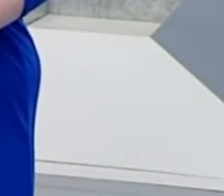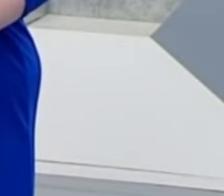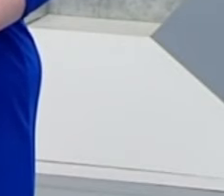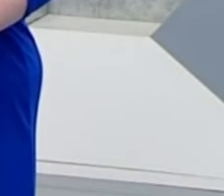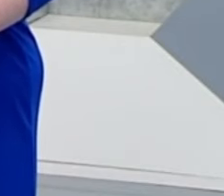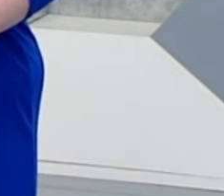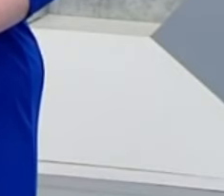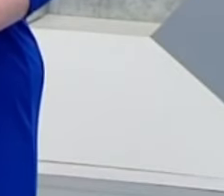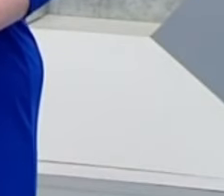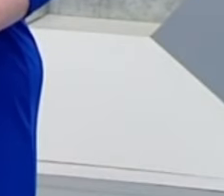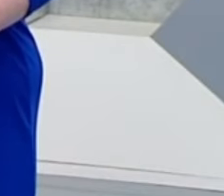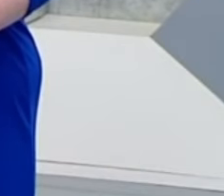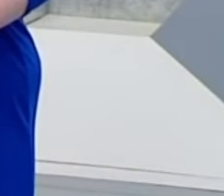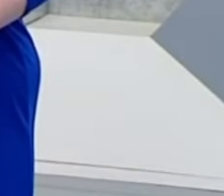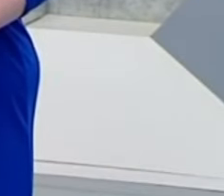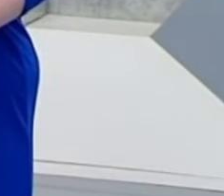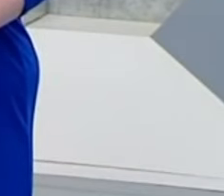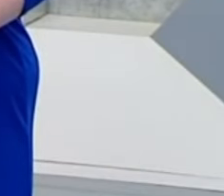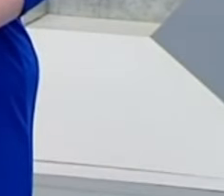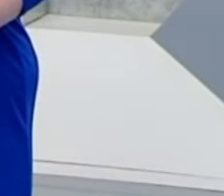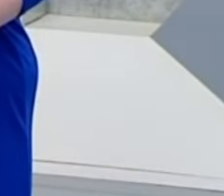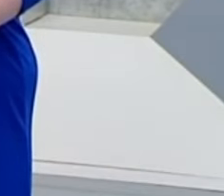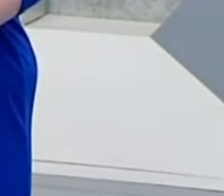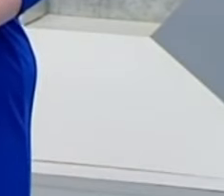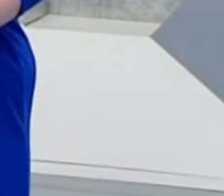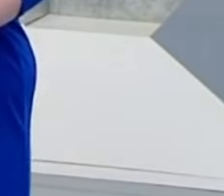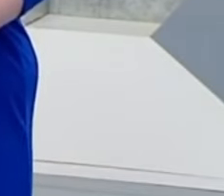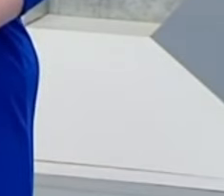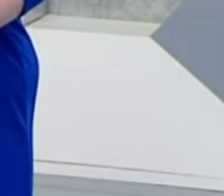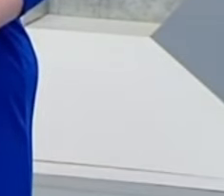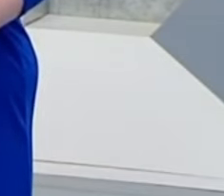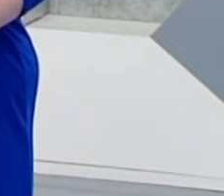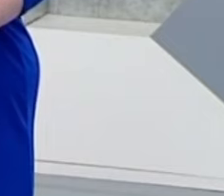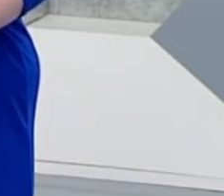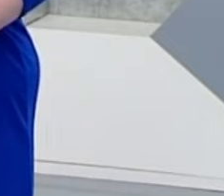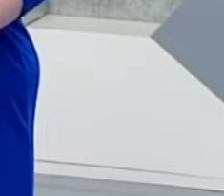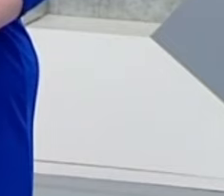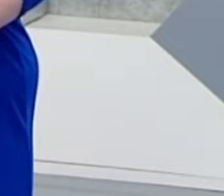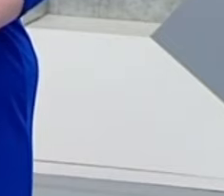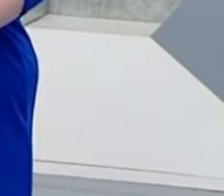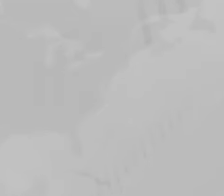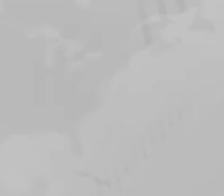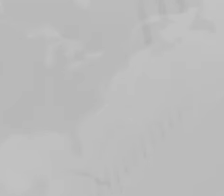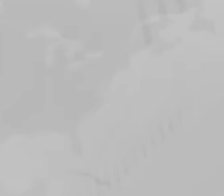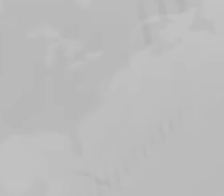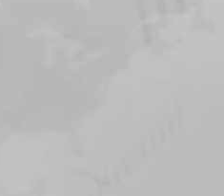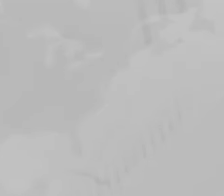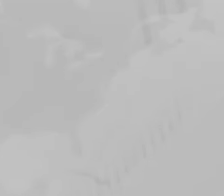GMA Pinoy TV at sa www.gmanews.tv.